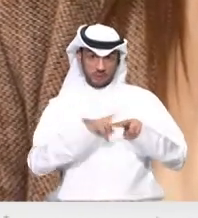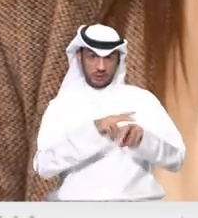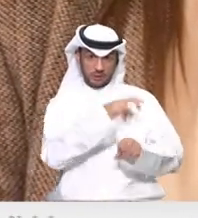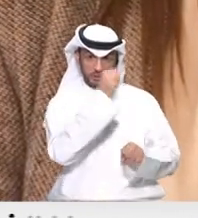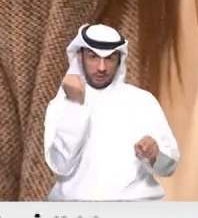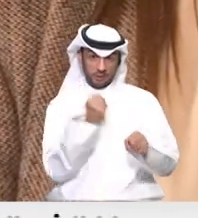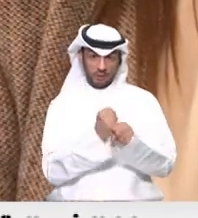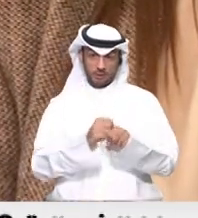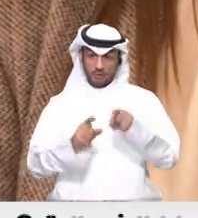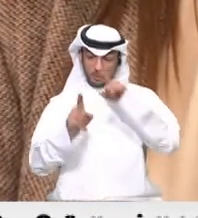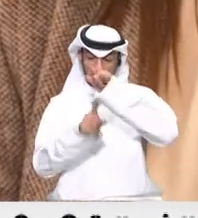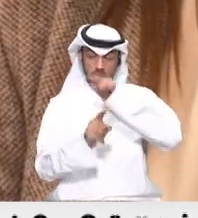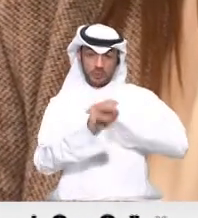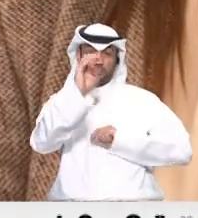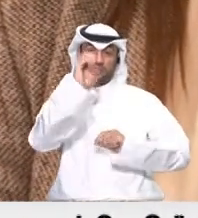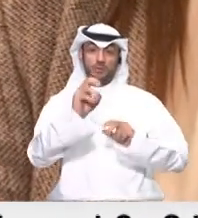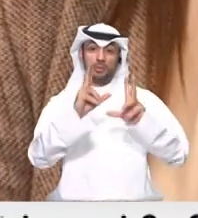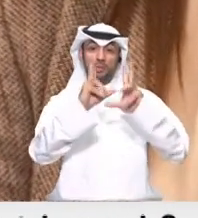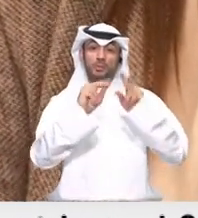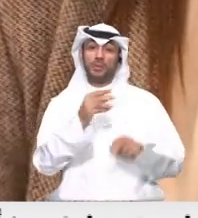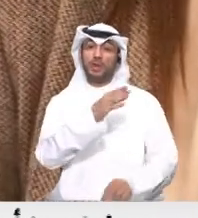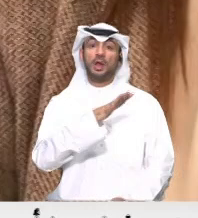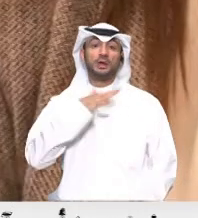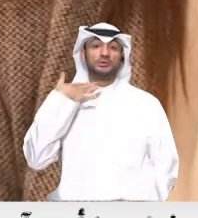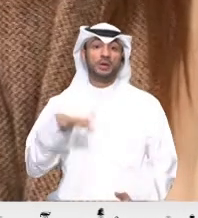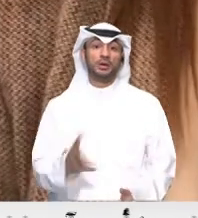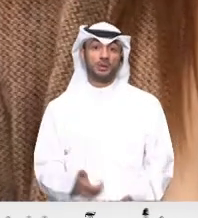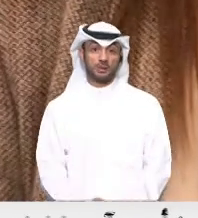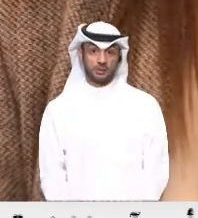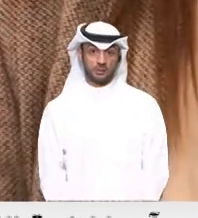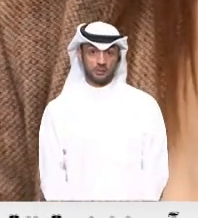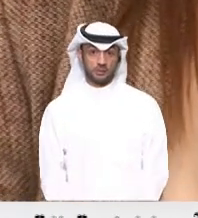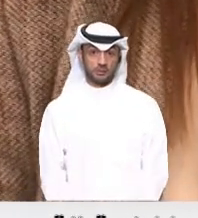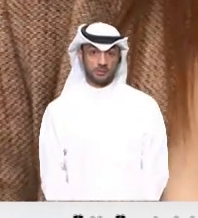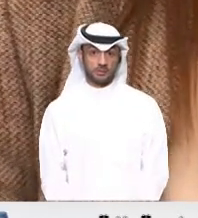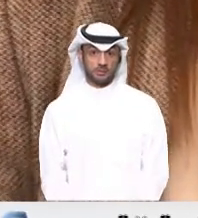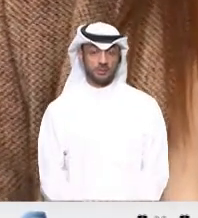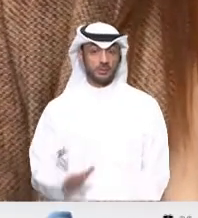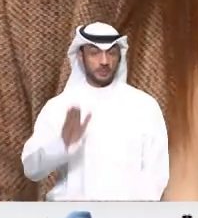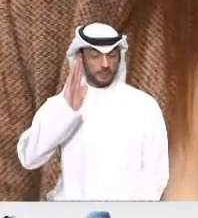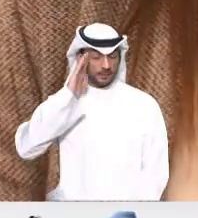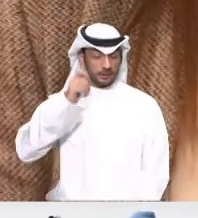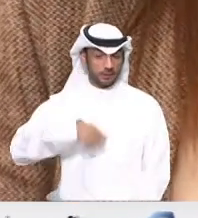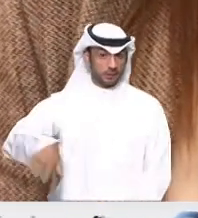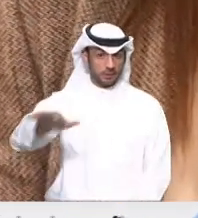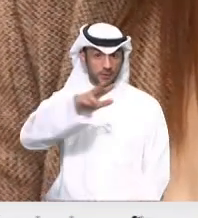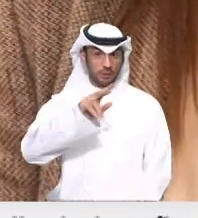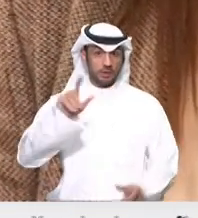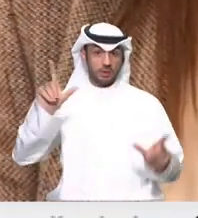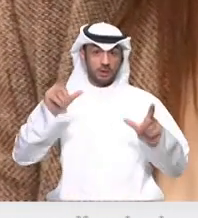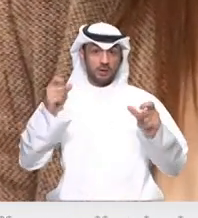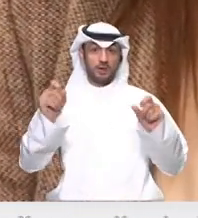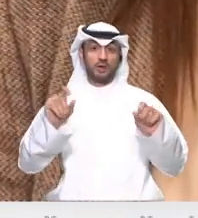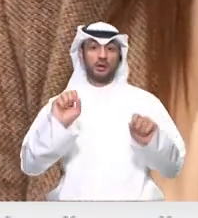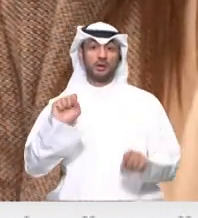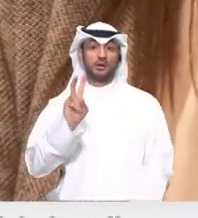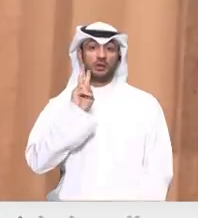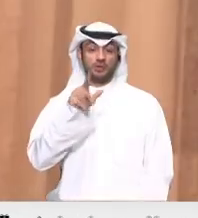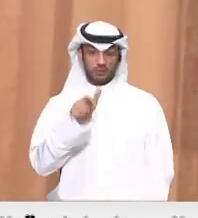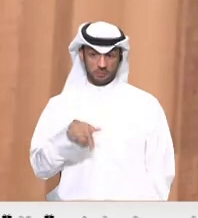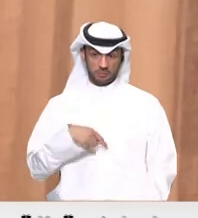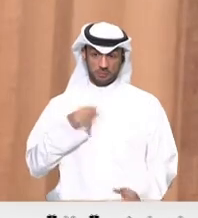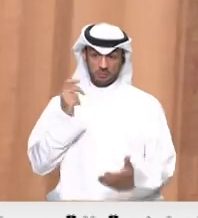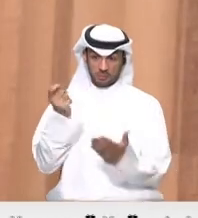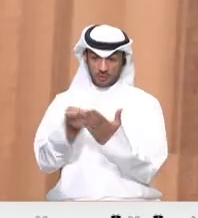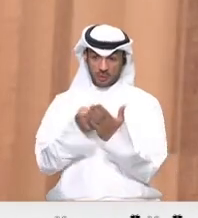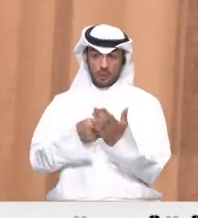للضاحية الجنوبية بيروت؟ أهلا بكما وبجميع المشاهدين. أود أن أبدأ بالمحصلة الأخيرة